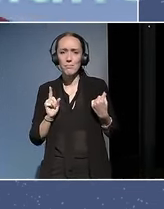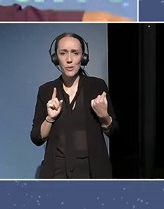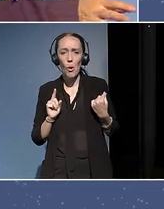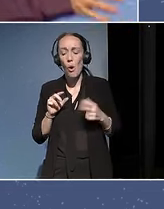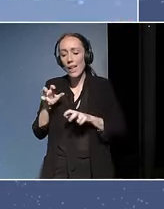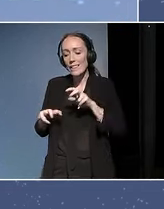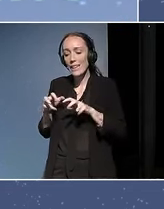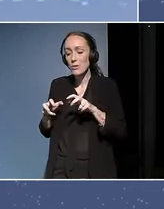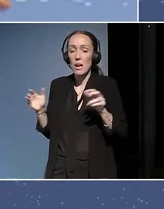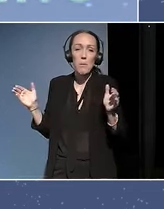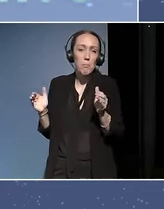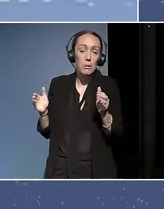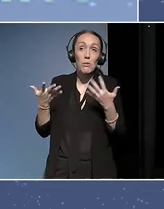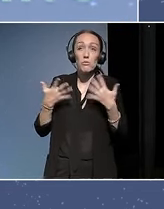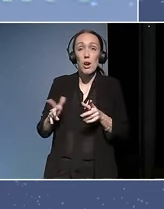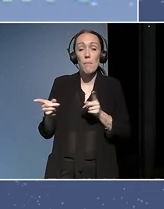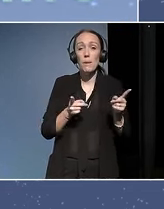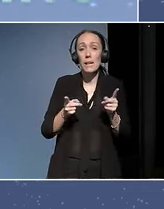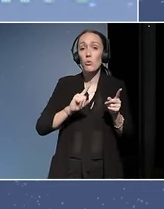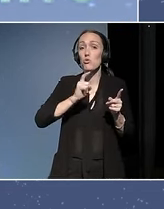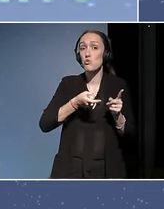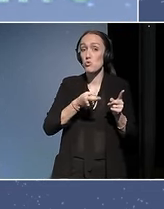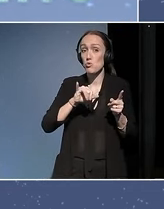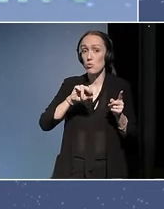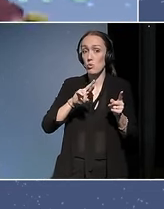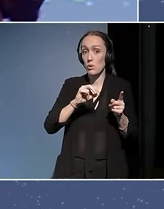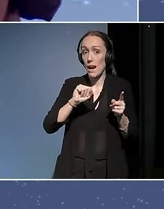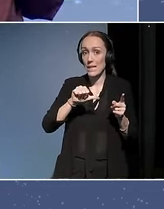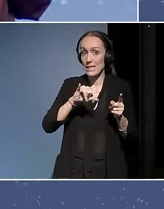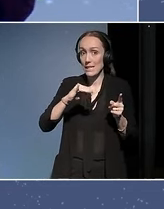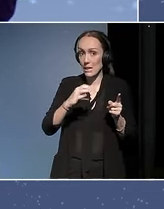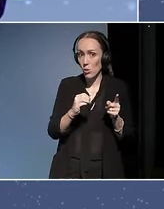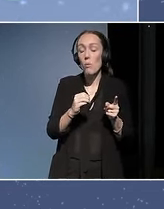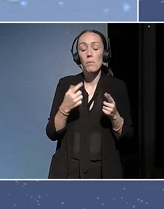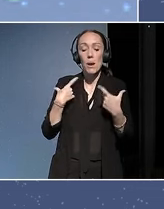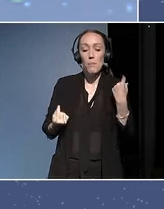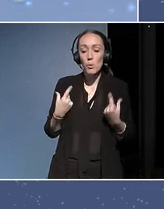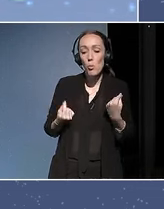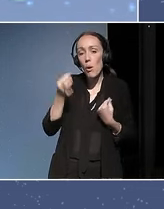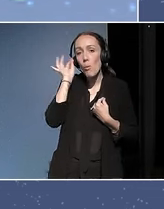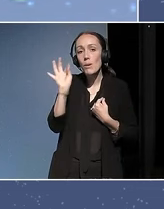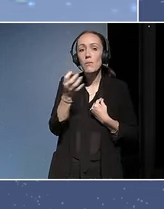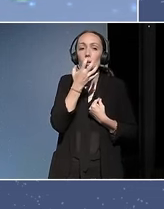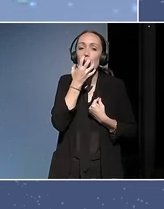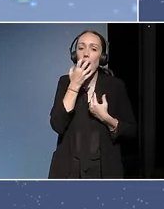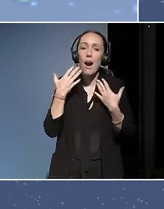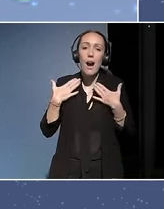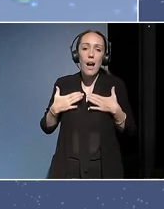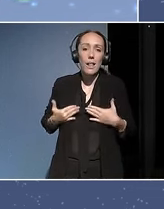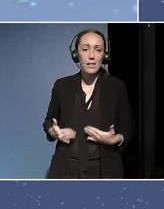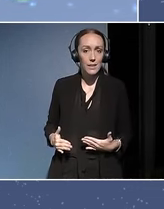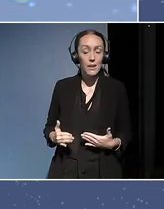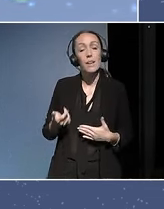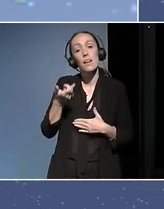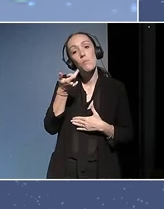dinosauri del già dal Giurassico e poi nel Cretaceo per tenerli caldi Perché nel frattempo i dinosauri Erano